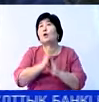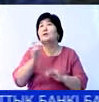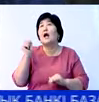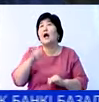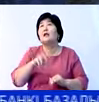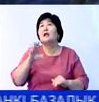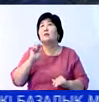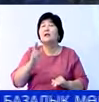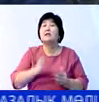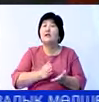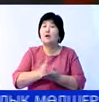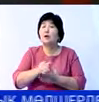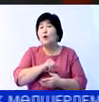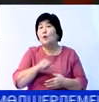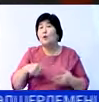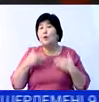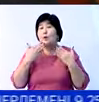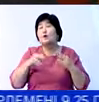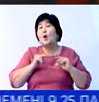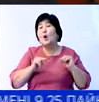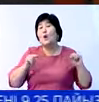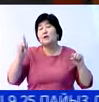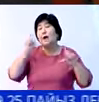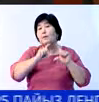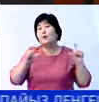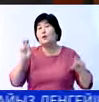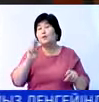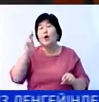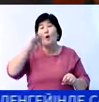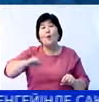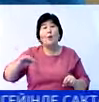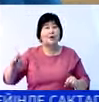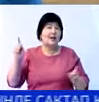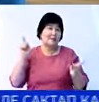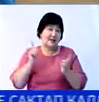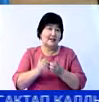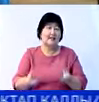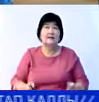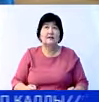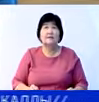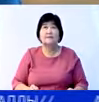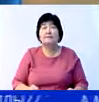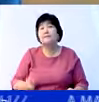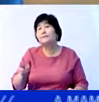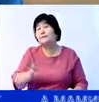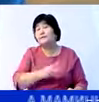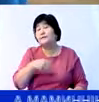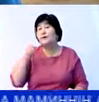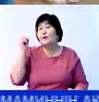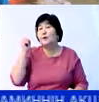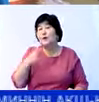бесік ауылын атпасын бұрды. Өзі оқып, ұстаздық еткен білім ошағына барып, оқушылармен кездесті. Жырлатқан көңілімнің